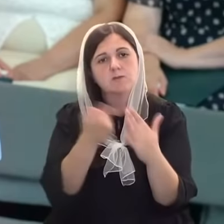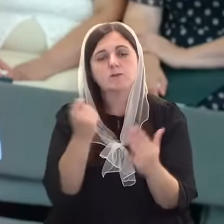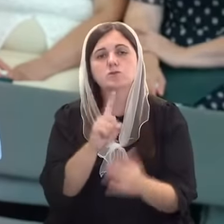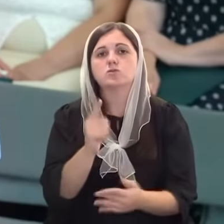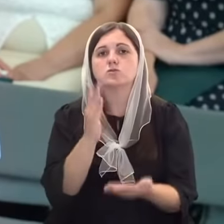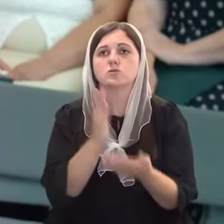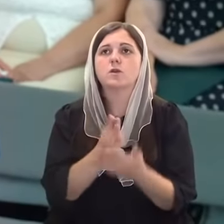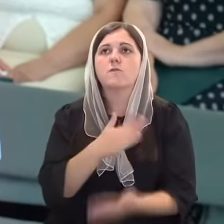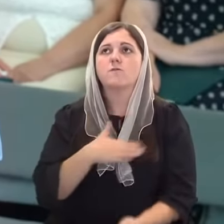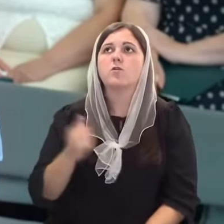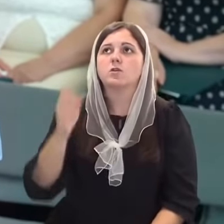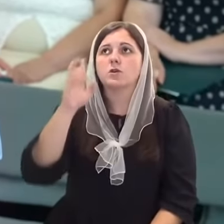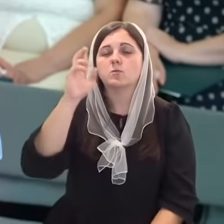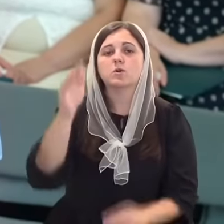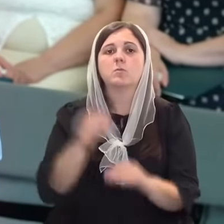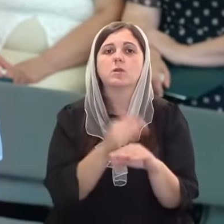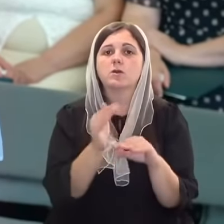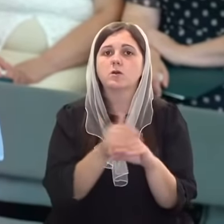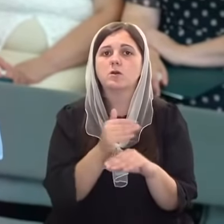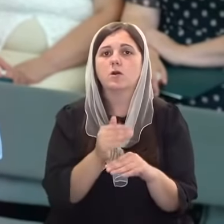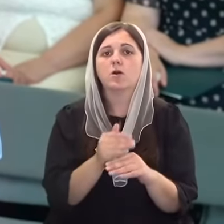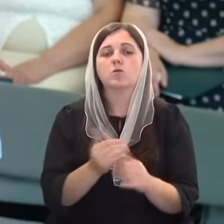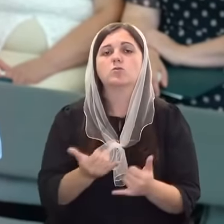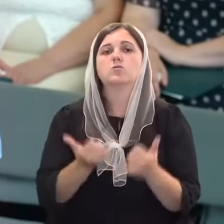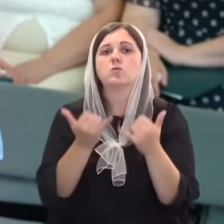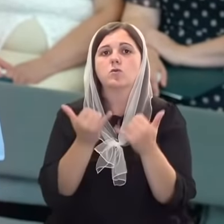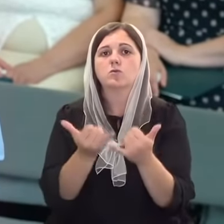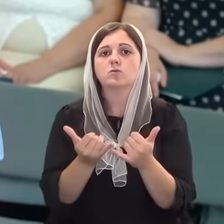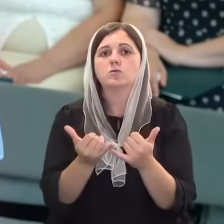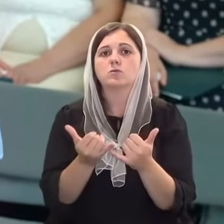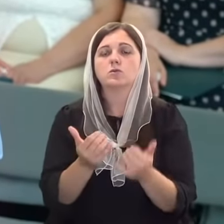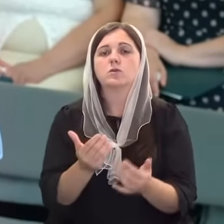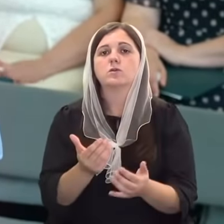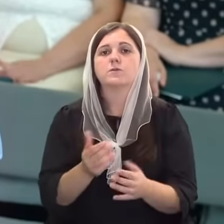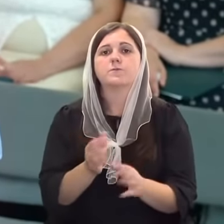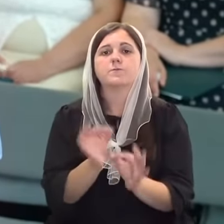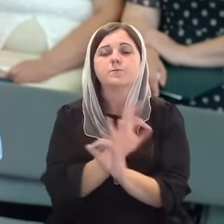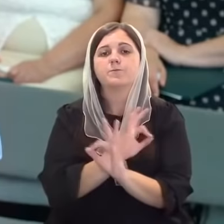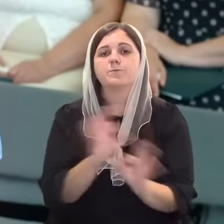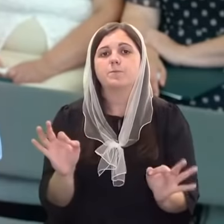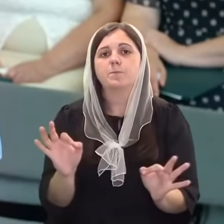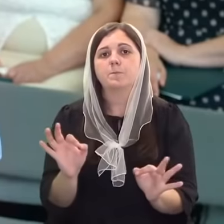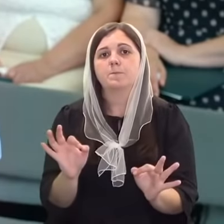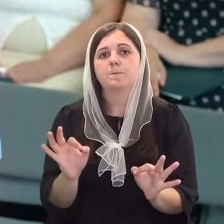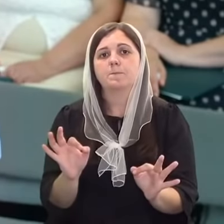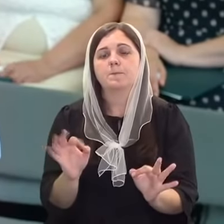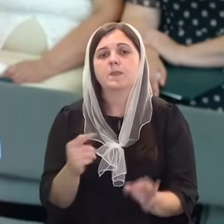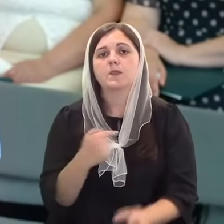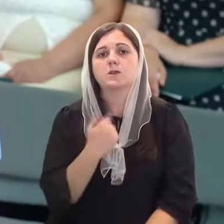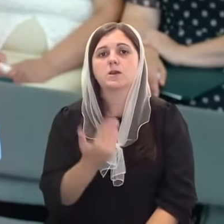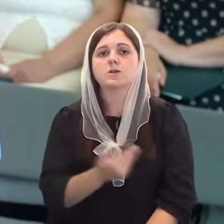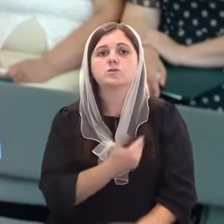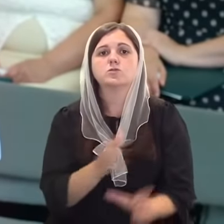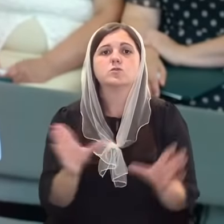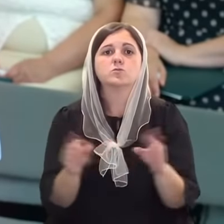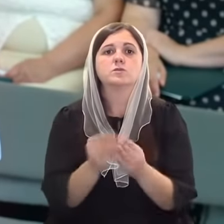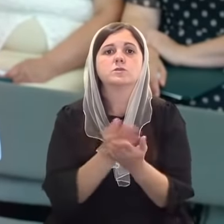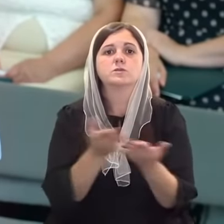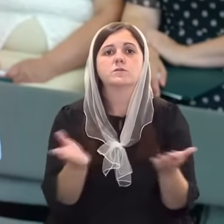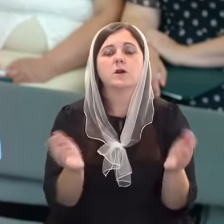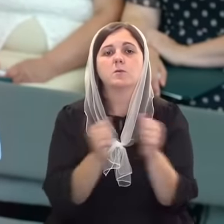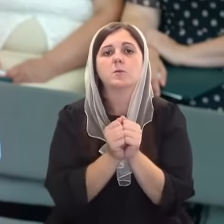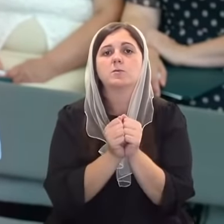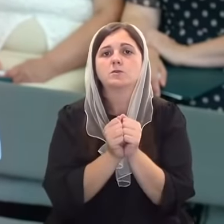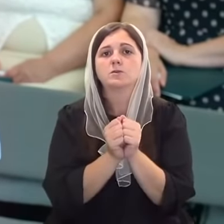что есть воля Божья, благая, угодная и совершенная. Я хочу вместе с вами